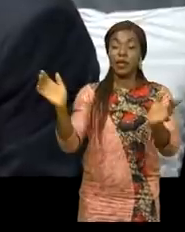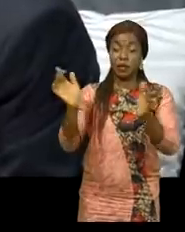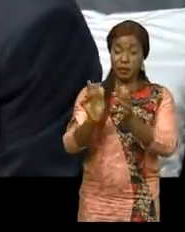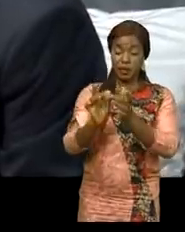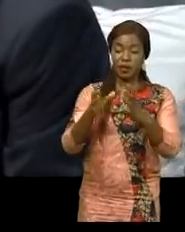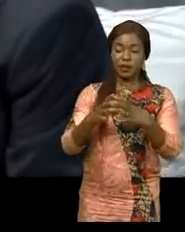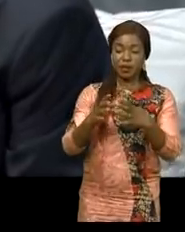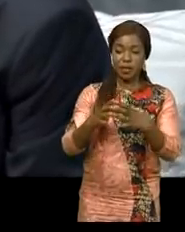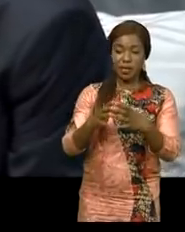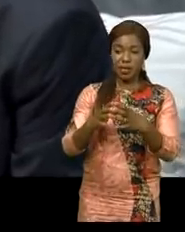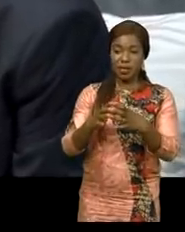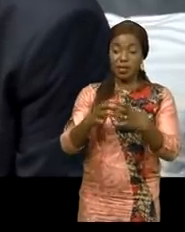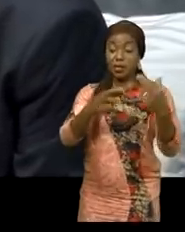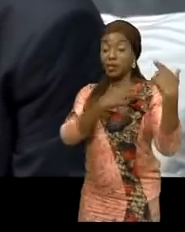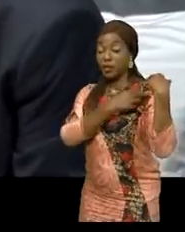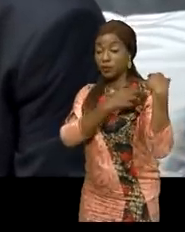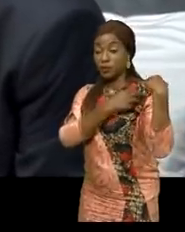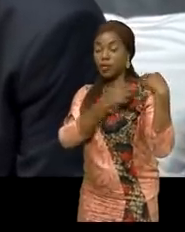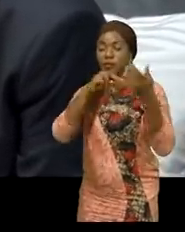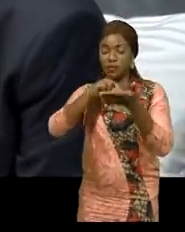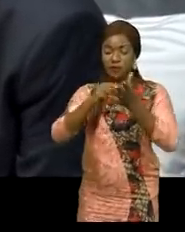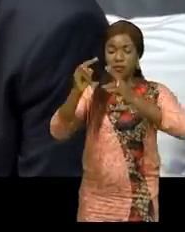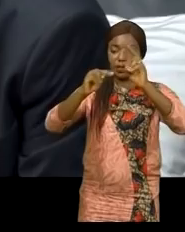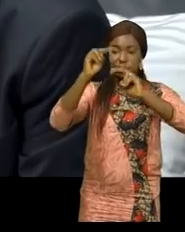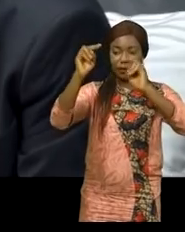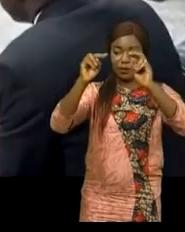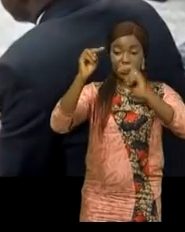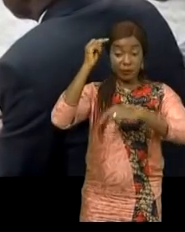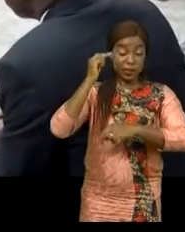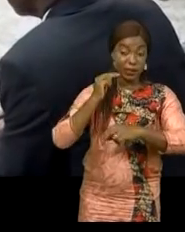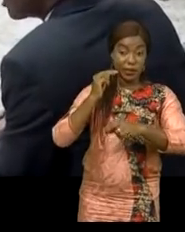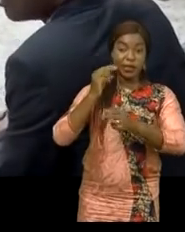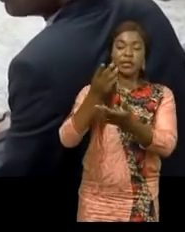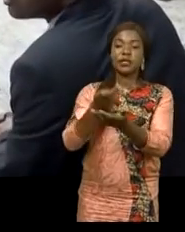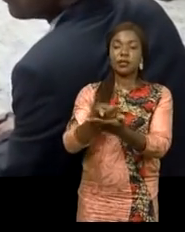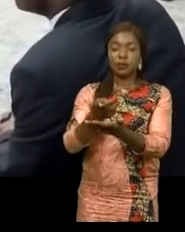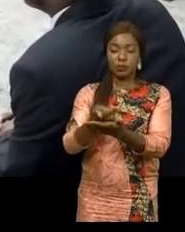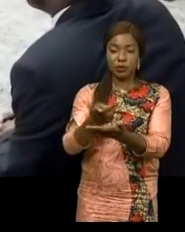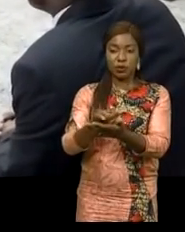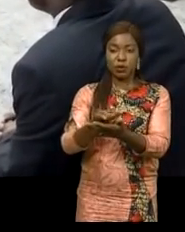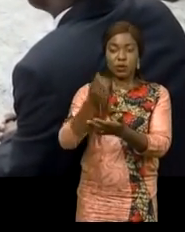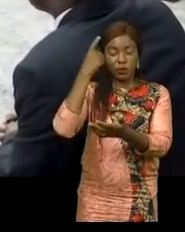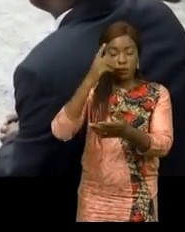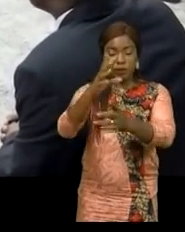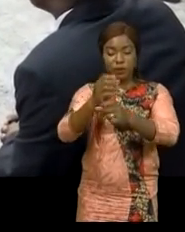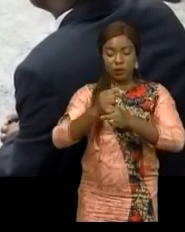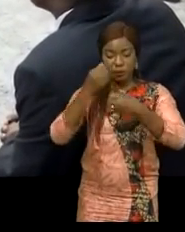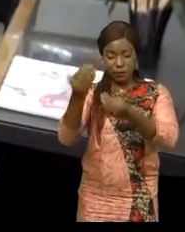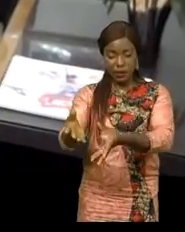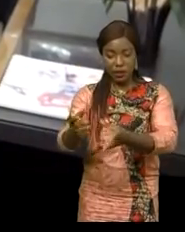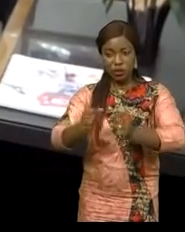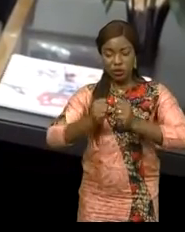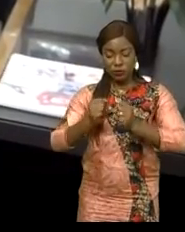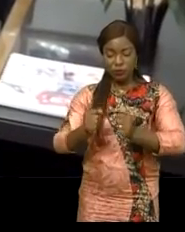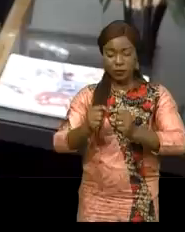aux patrons des sports congolais l'accompagnement de ces médias publics dans l'émission lui a signé par les chefs des l'états félix-antoine